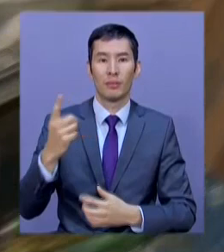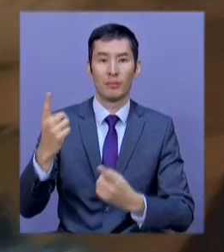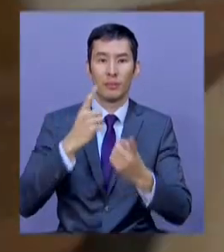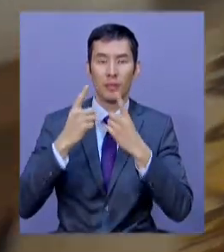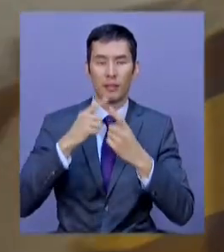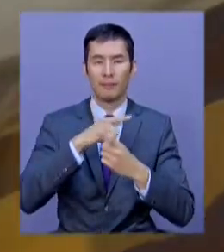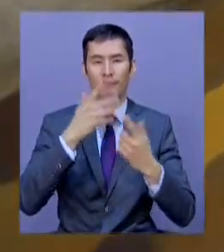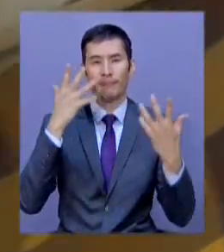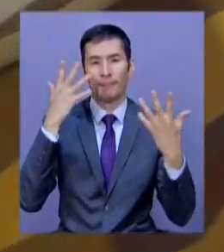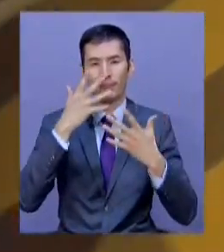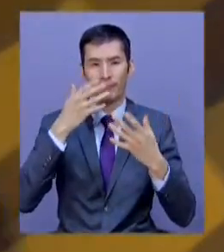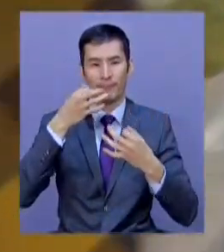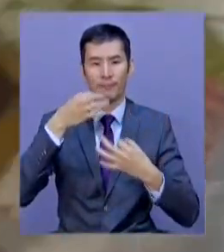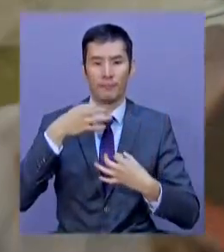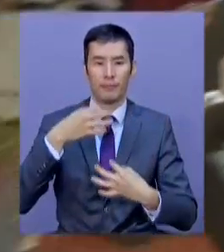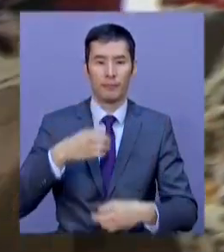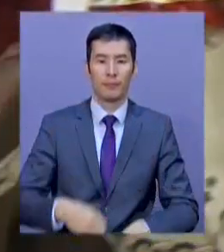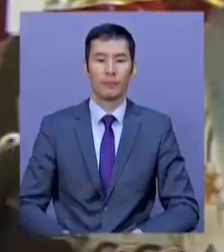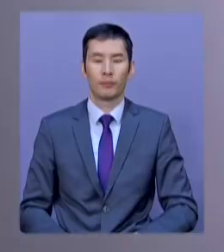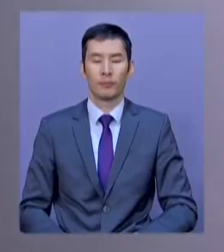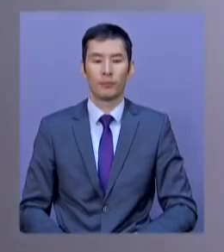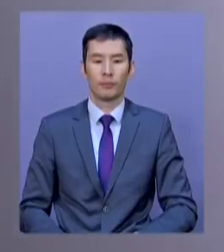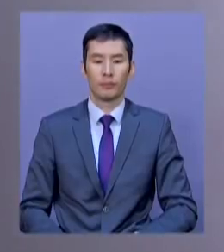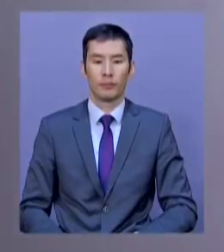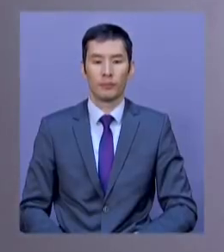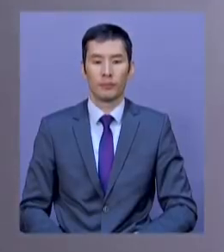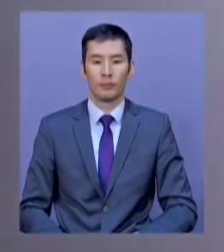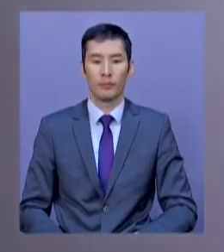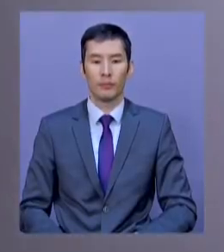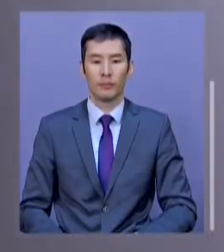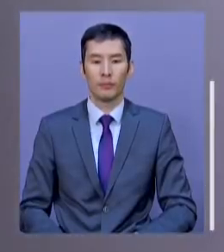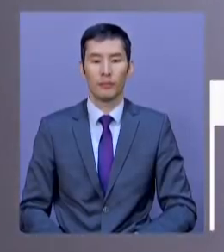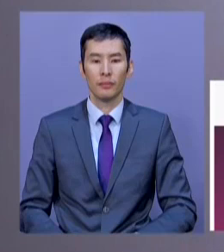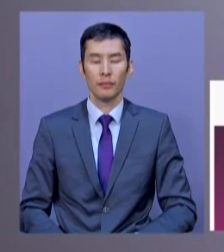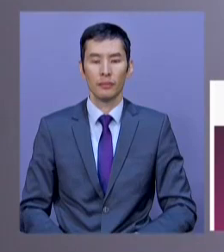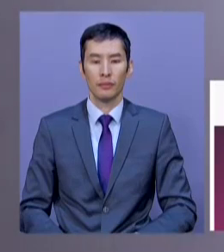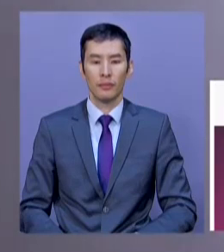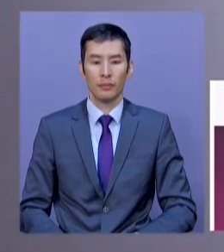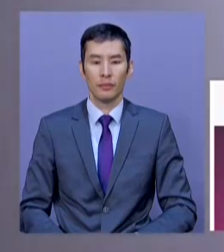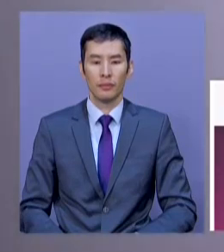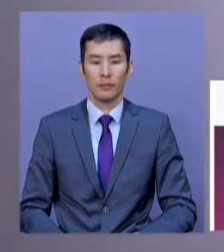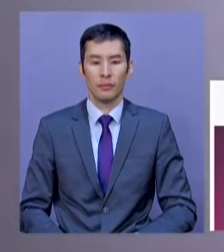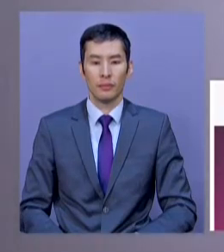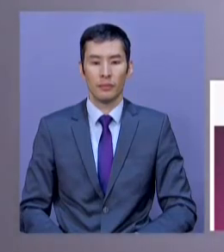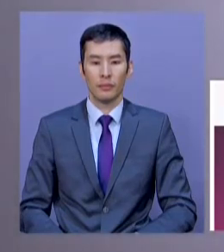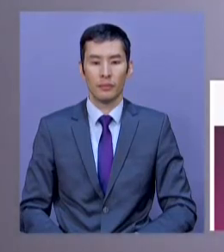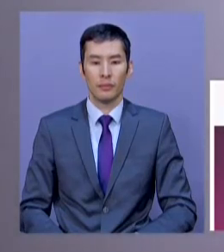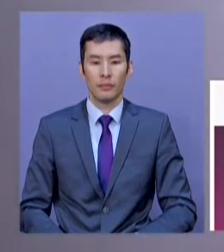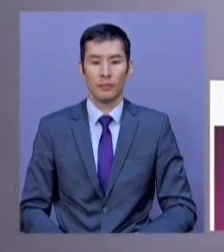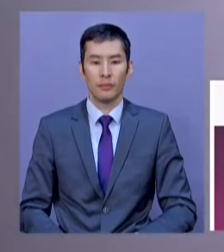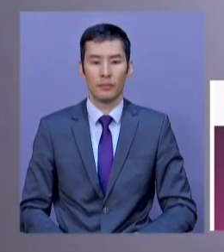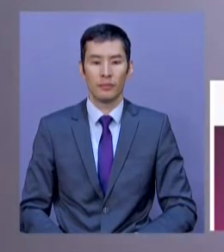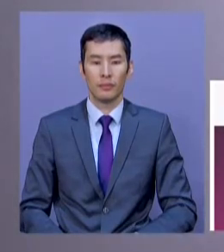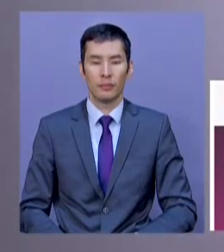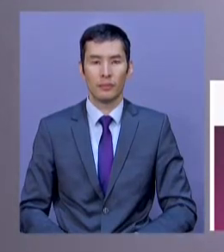жас алып қалатынын жасырмады. Әпкелік мейіріміздерді, ағалық бауырлық қасиеттеріңізді көрсетіп, осындай еске